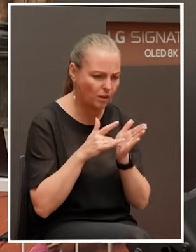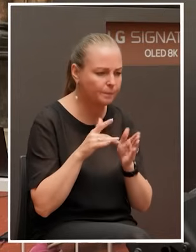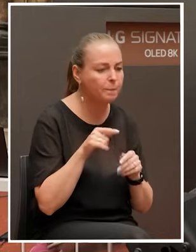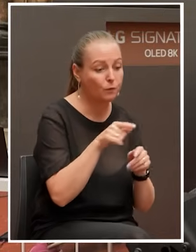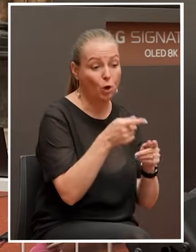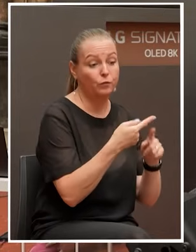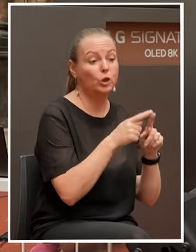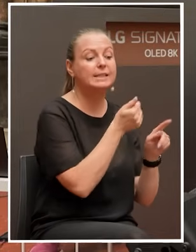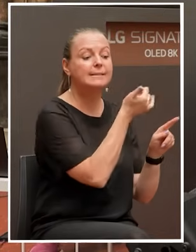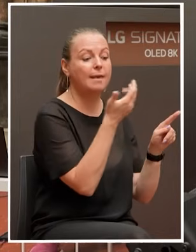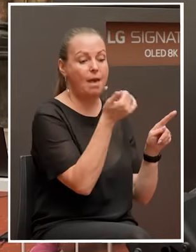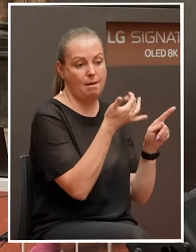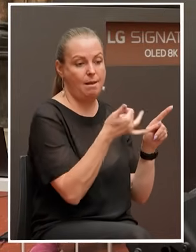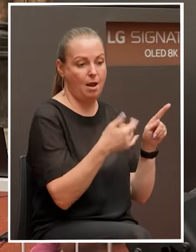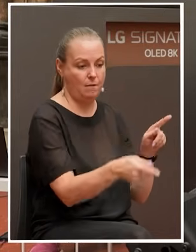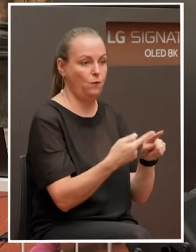серия реконструирована.